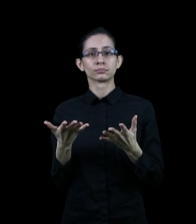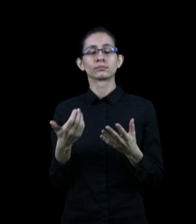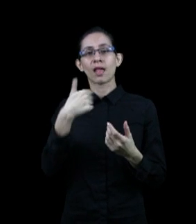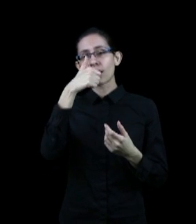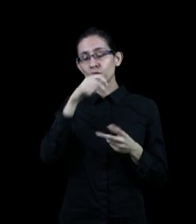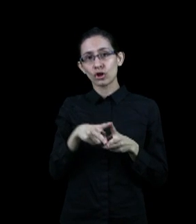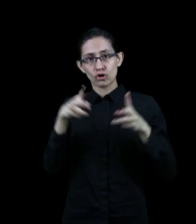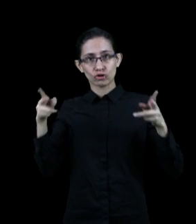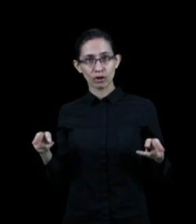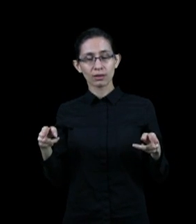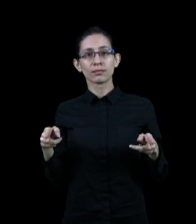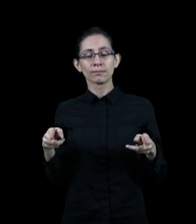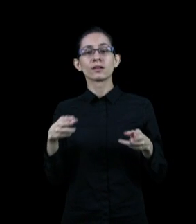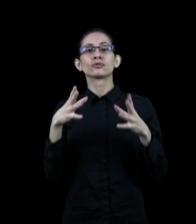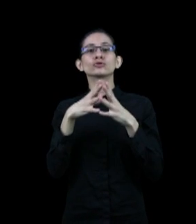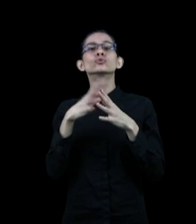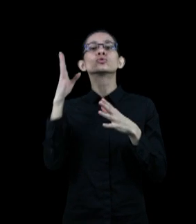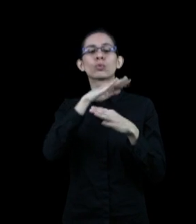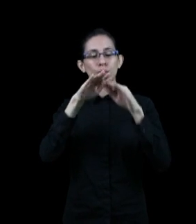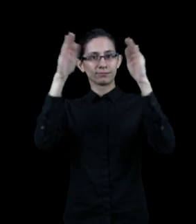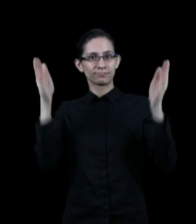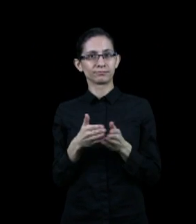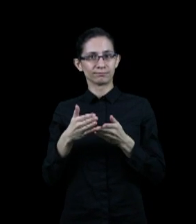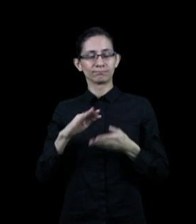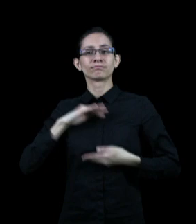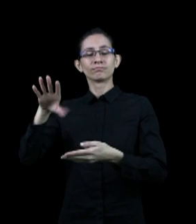Niech jednostką będą galony tygodniowo.